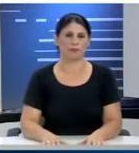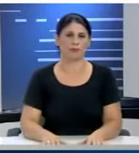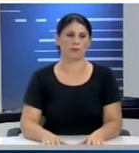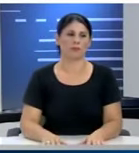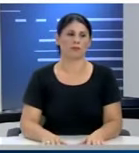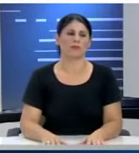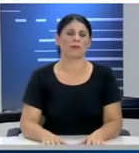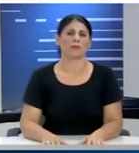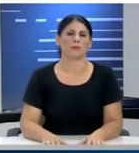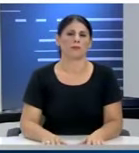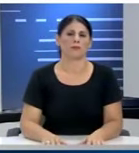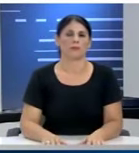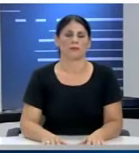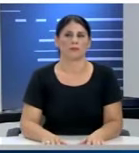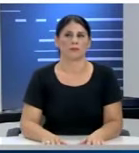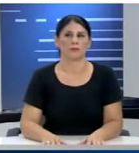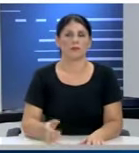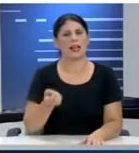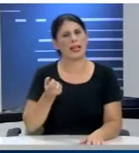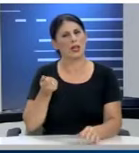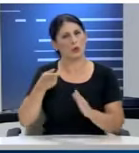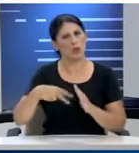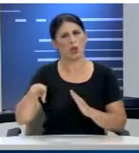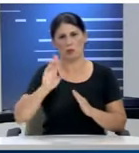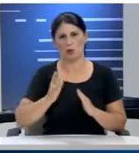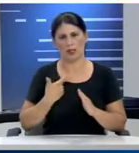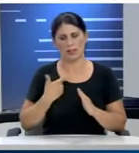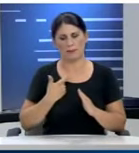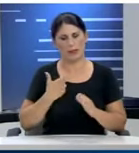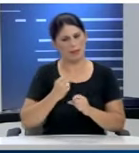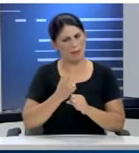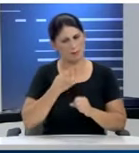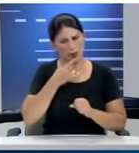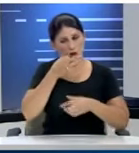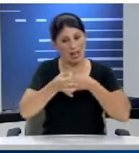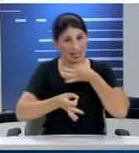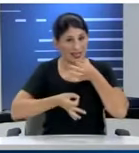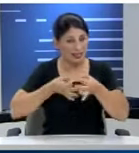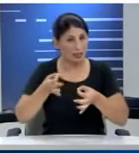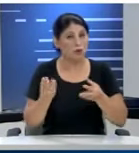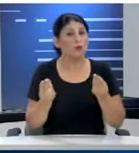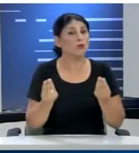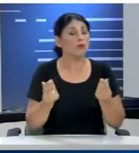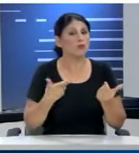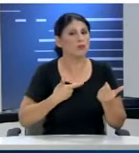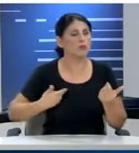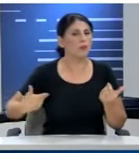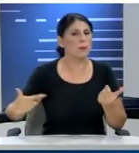Επιτρέψτε μου όμως να μείνω λίγο παραπάνω στο να εξηγήσω το πώς εμείς